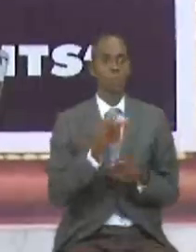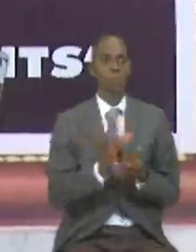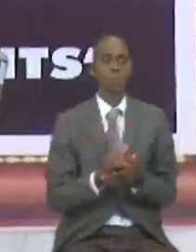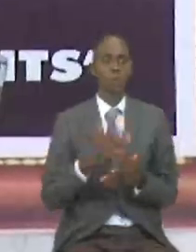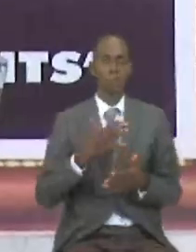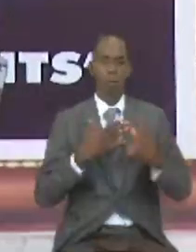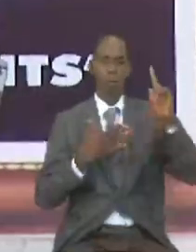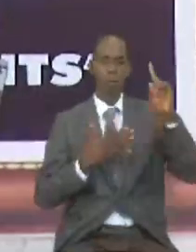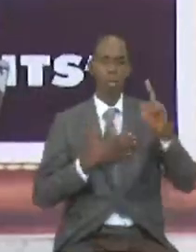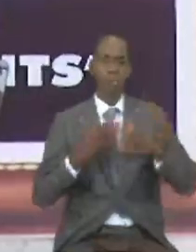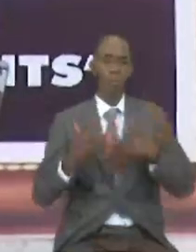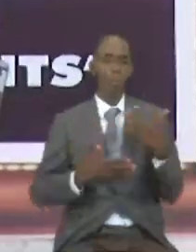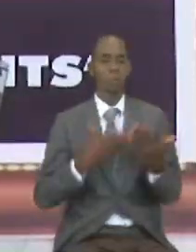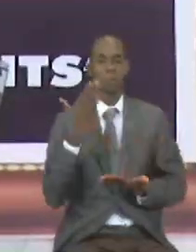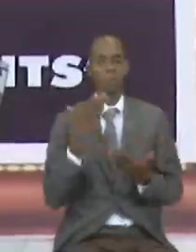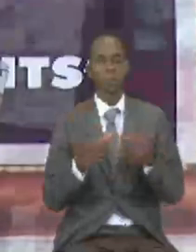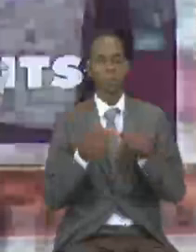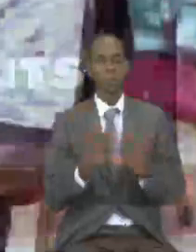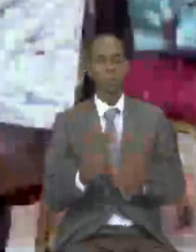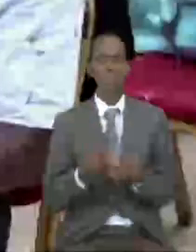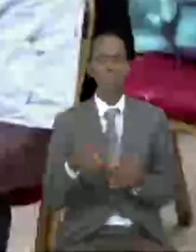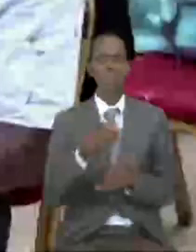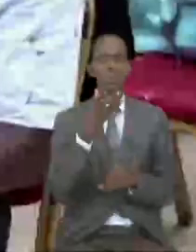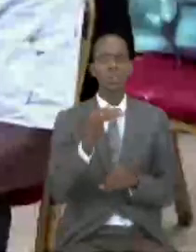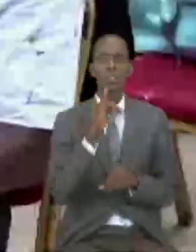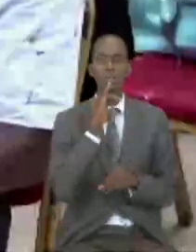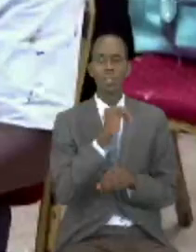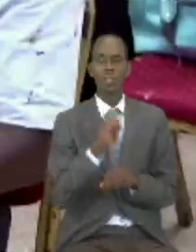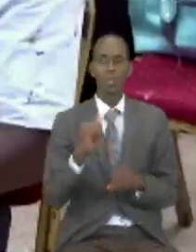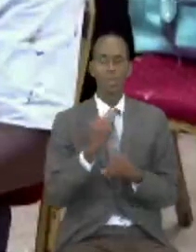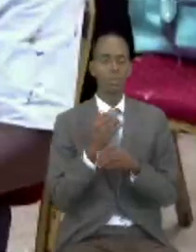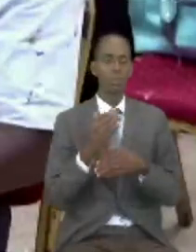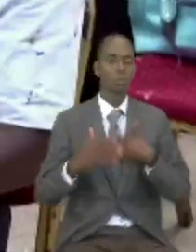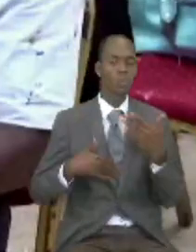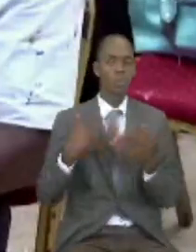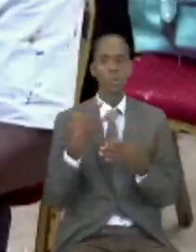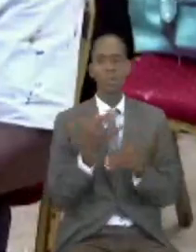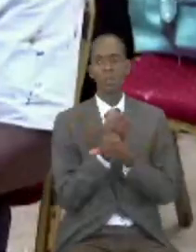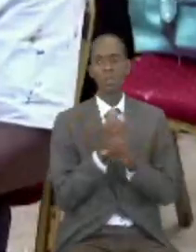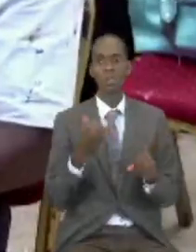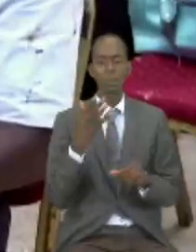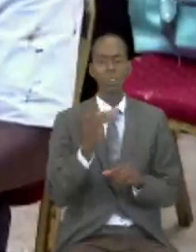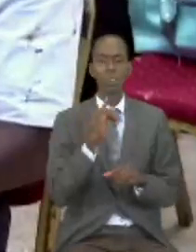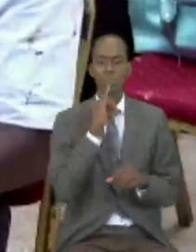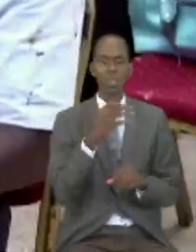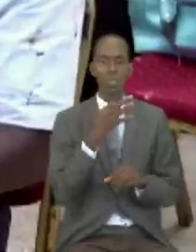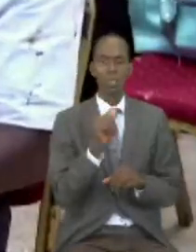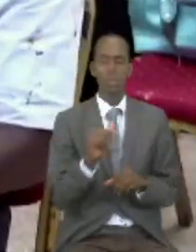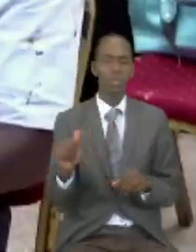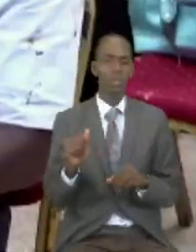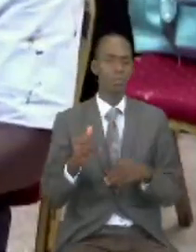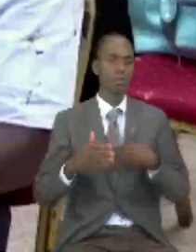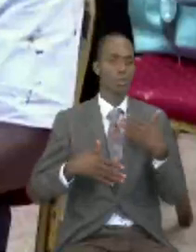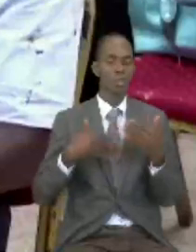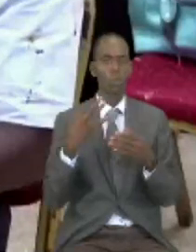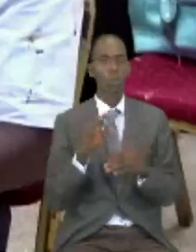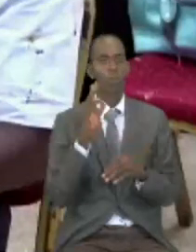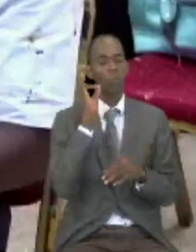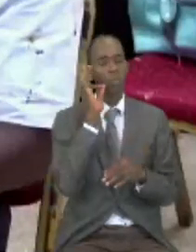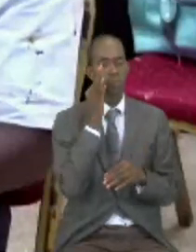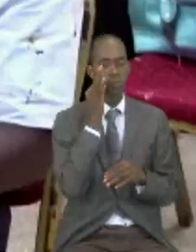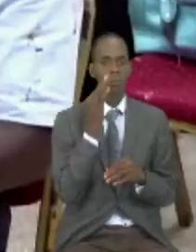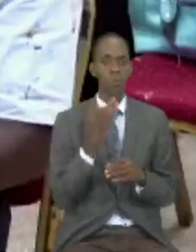en vous. Il y a la joie du salut. Il y a la joie du port de fruits. Les